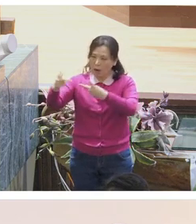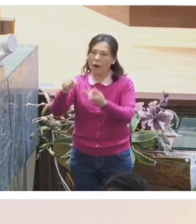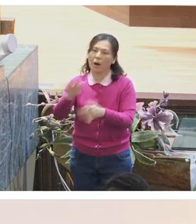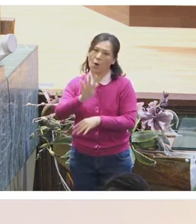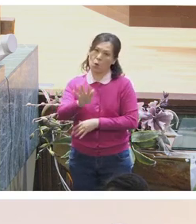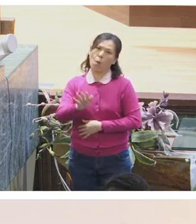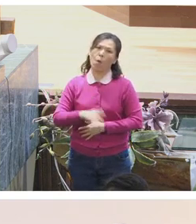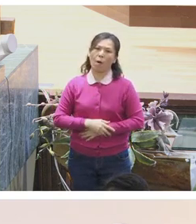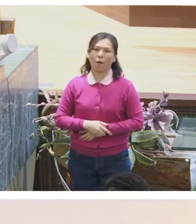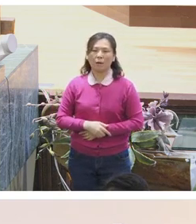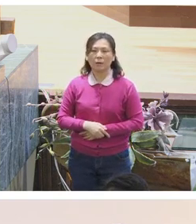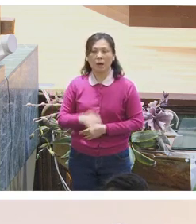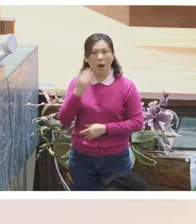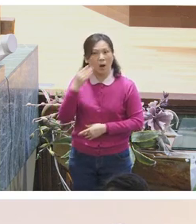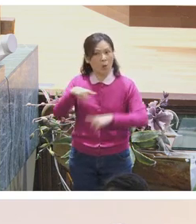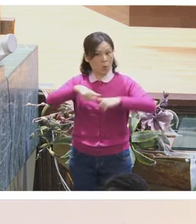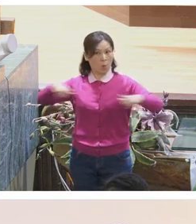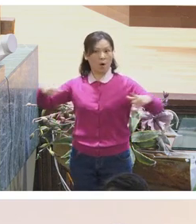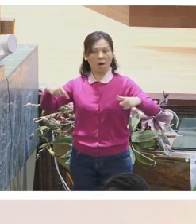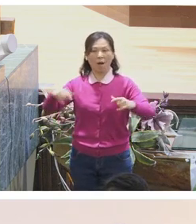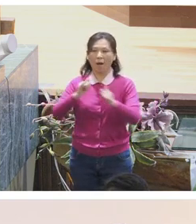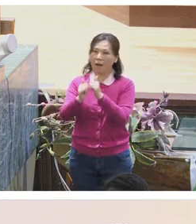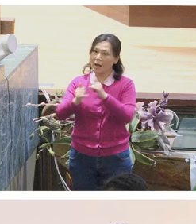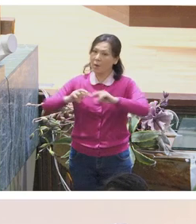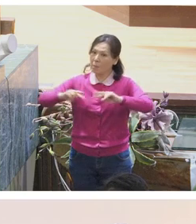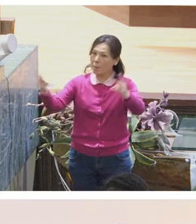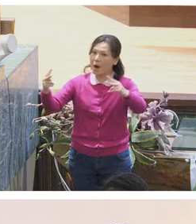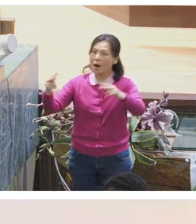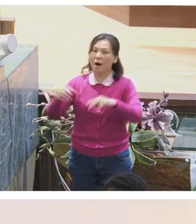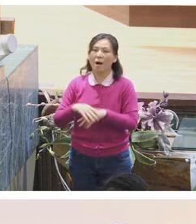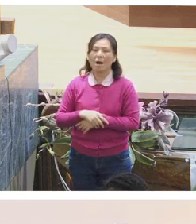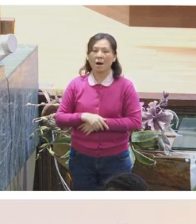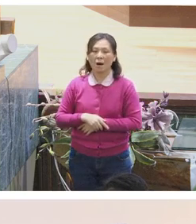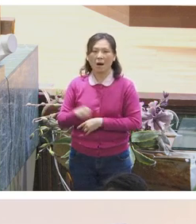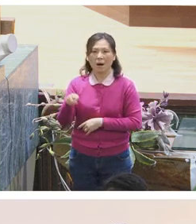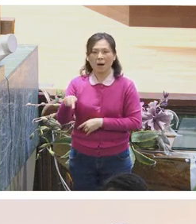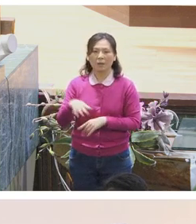要讨论是一个大型的社会改革，好，那我觉得